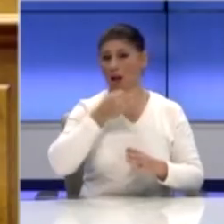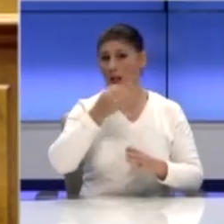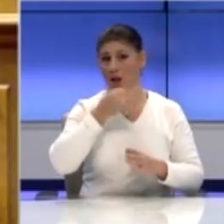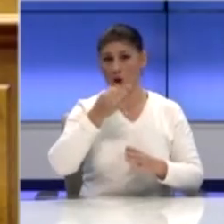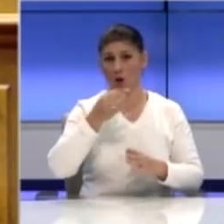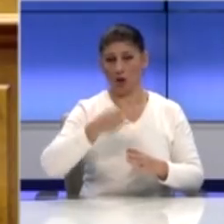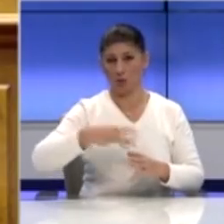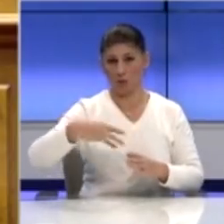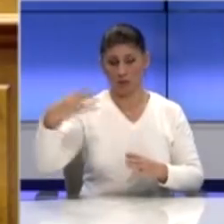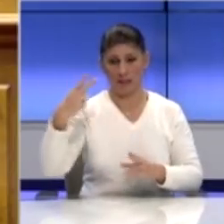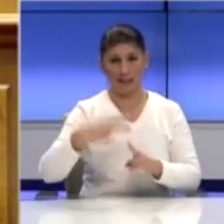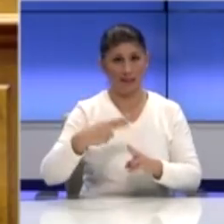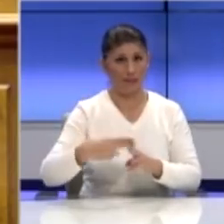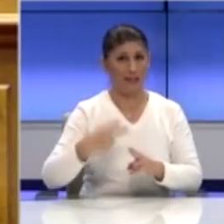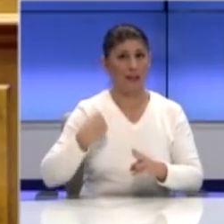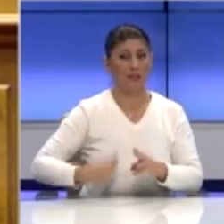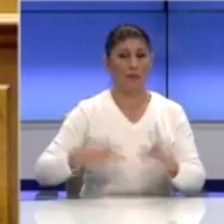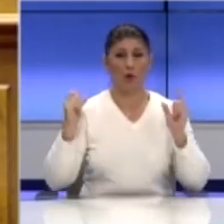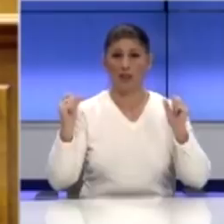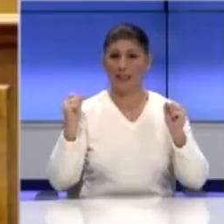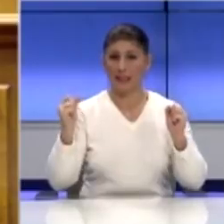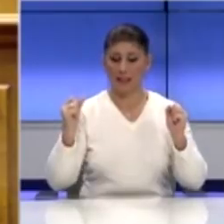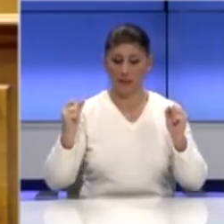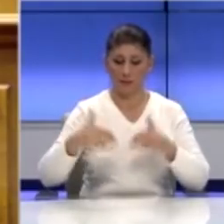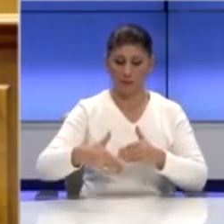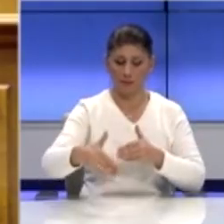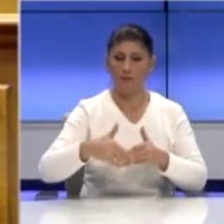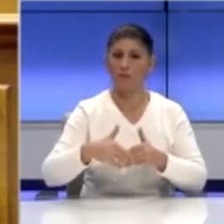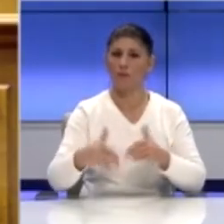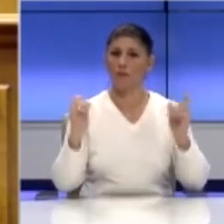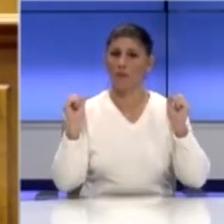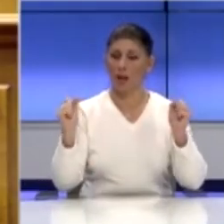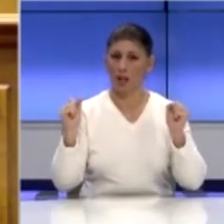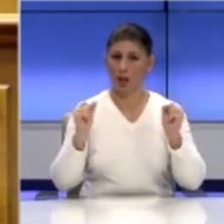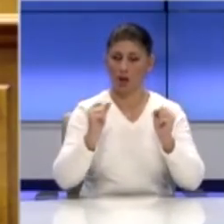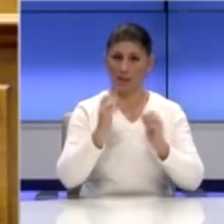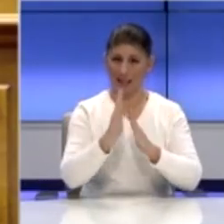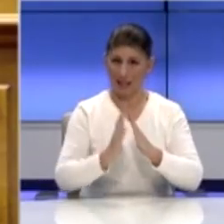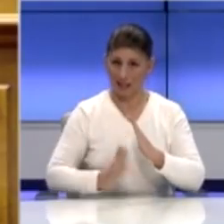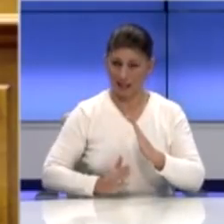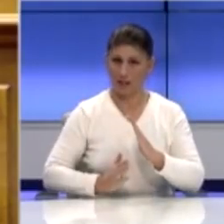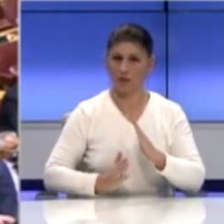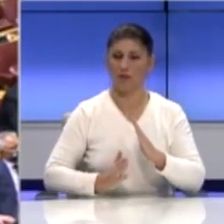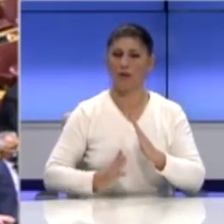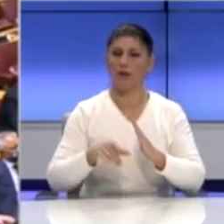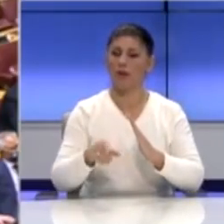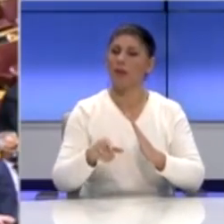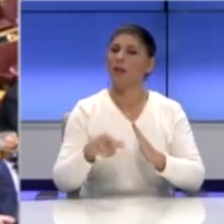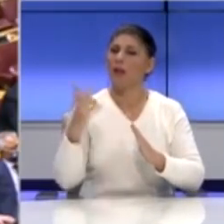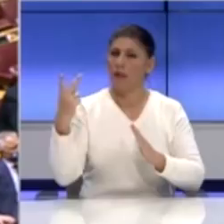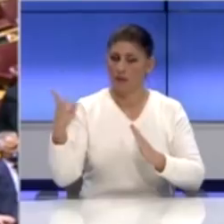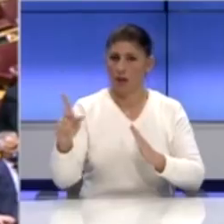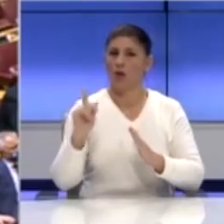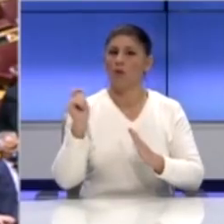ΣΥΡΙΖΑ για τη σημασία της δημόσιας υγείας σε περίοδο υγειονομικής κρίσης, είναι μεταφρασμένη η δική